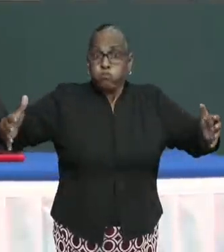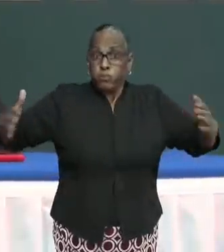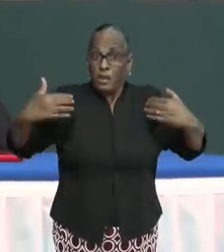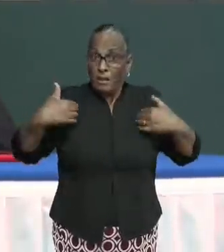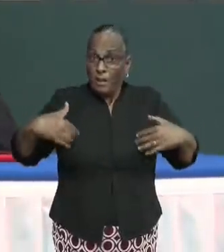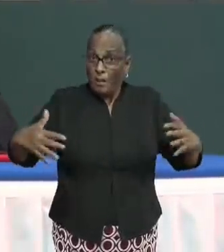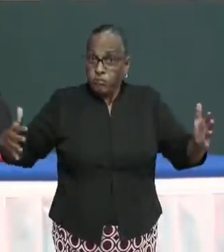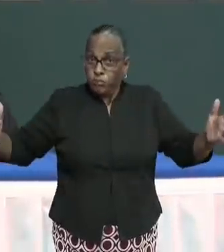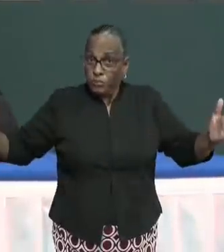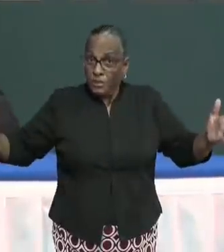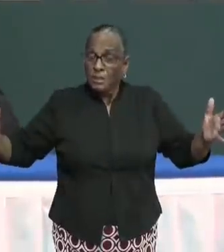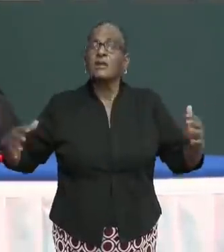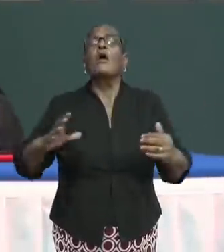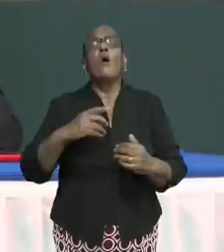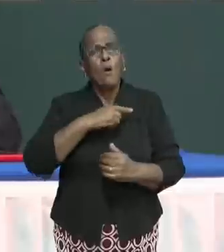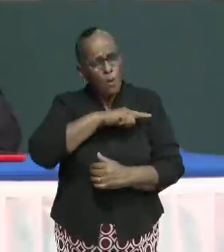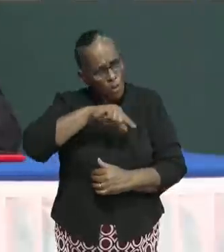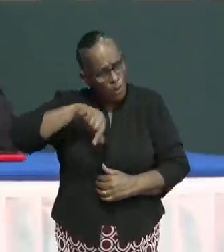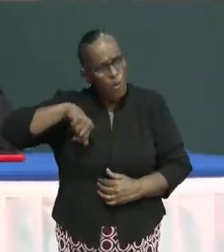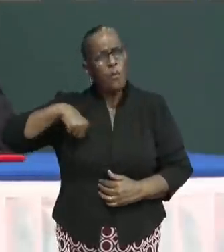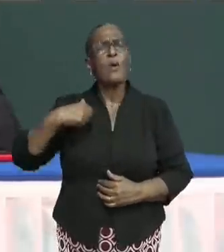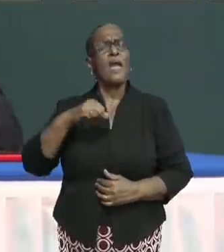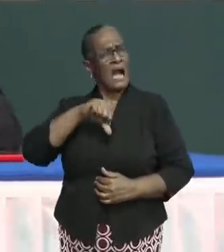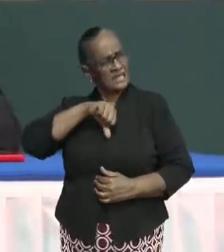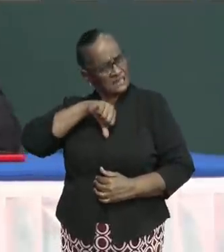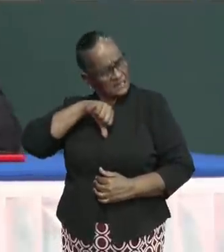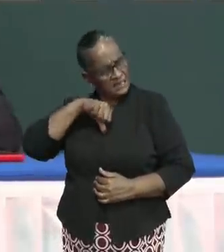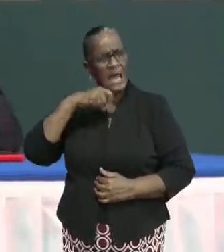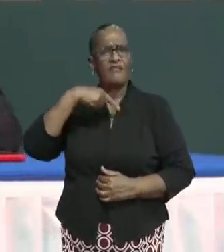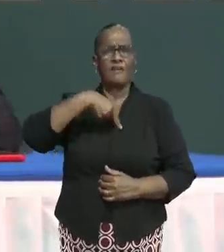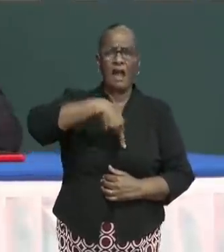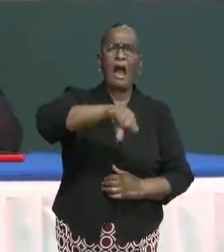wos sorgo dat de pakket dat door de oso